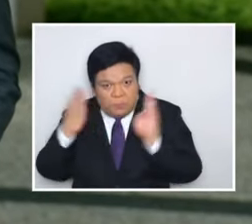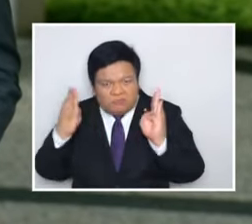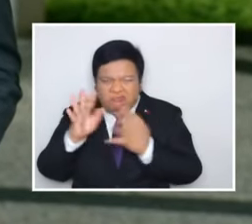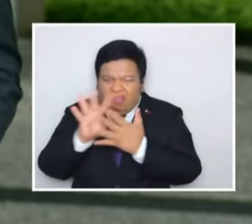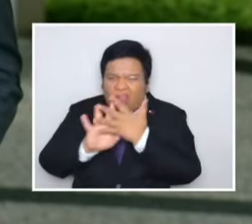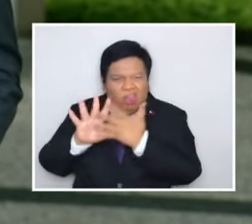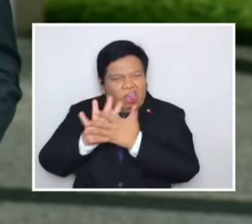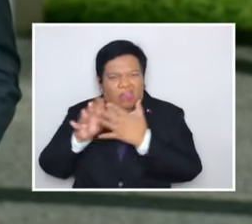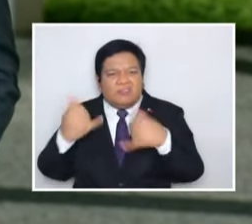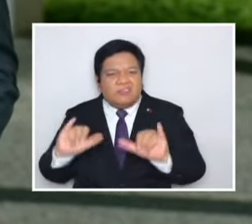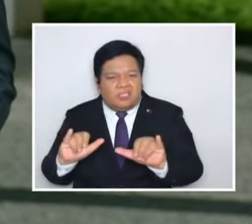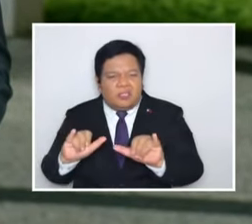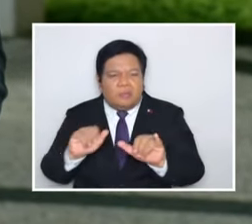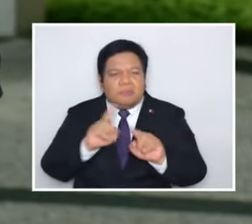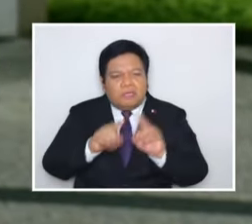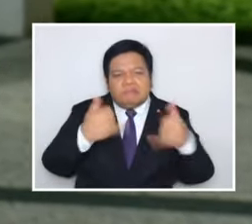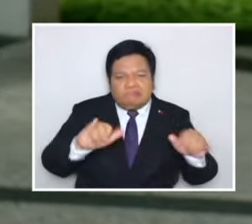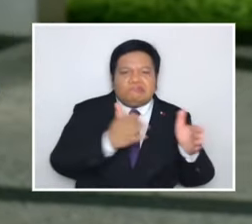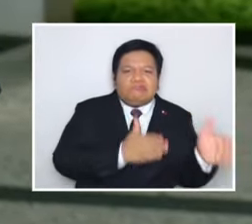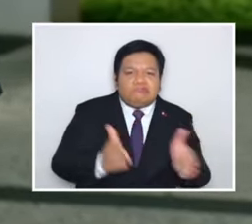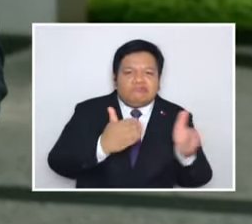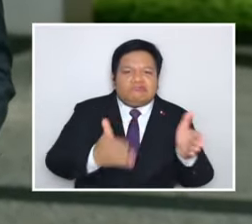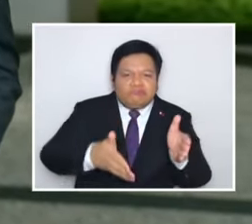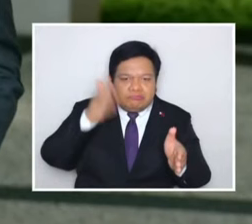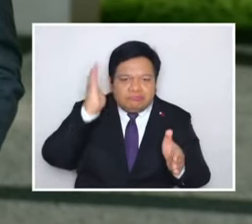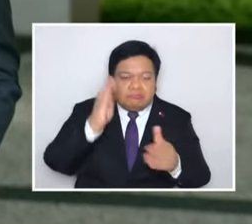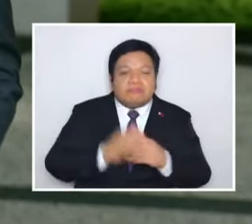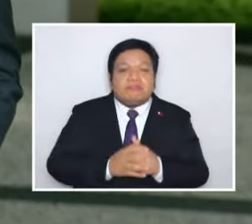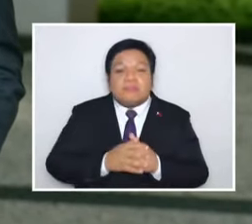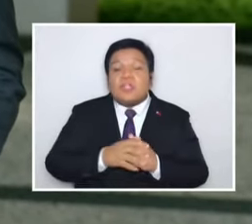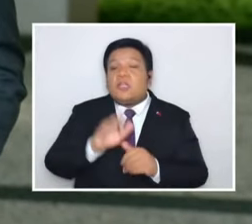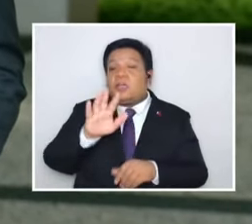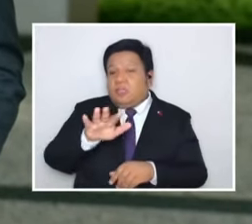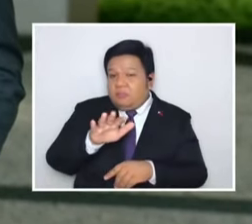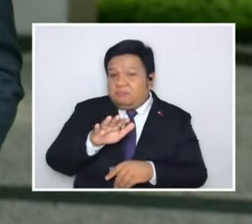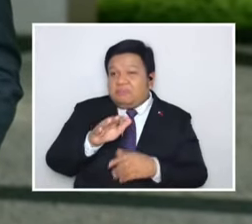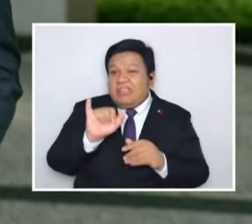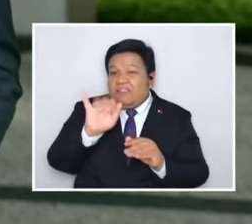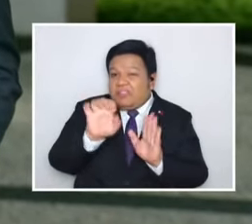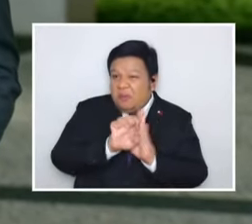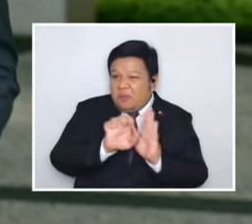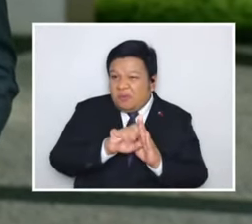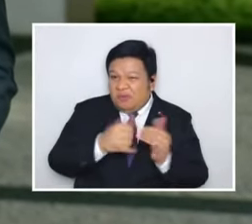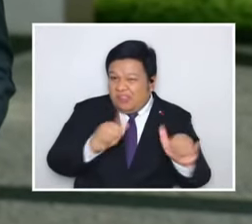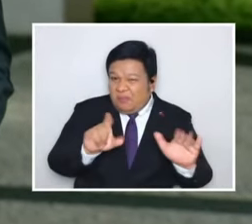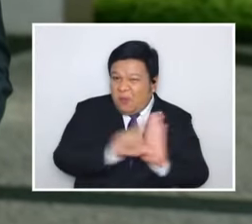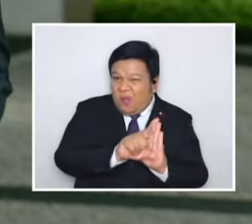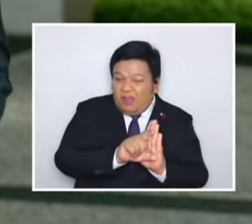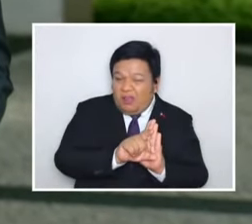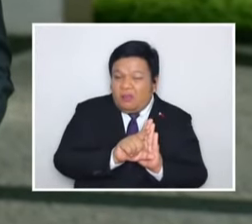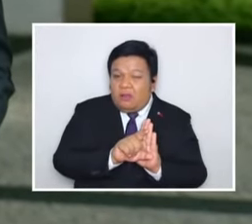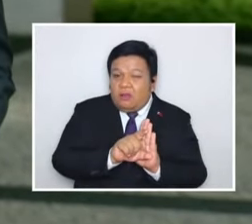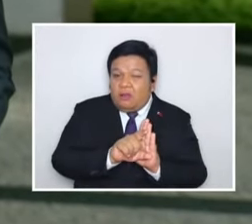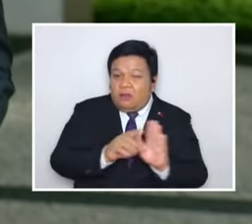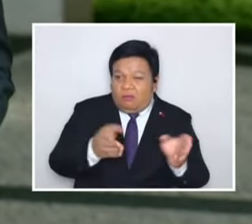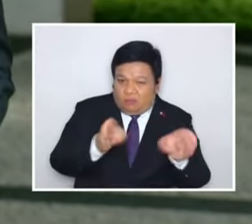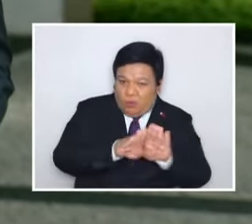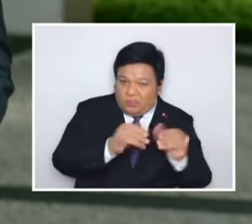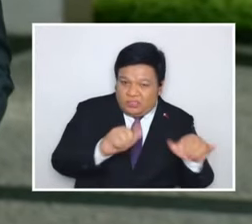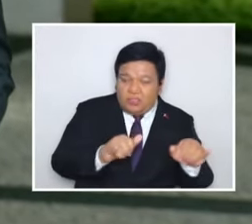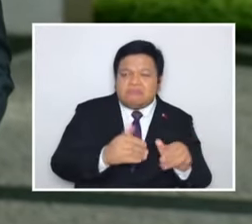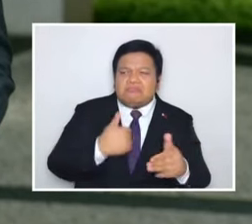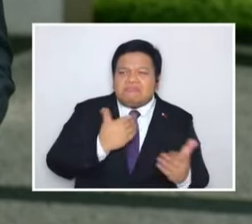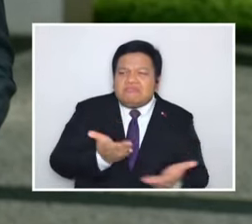ng General Community Quarantine sa Metro Manila. Pero sakaling bawal pa rin, sinusulong nila ang limitadong operasyon na